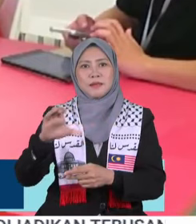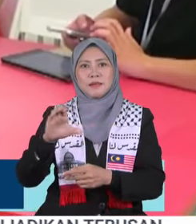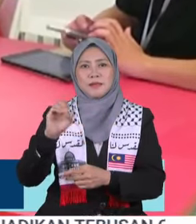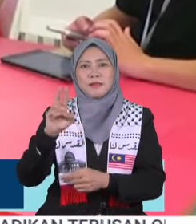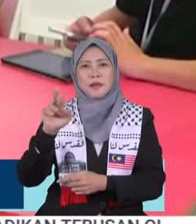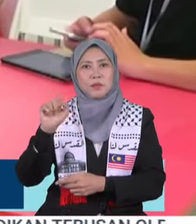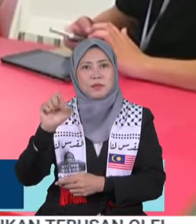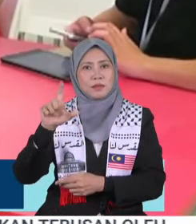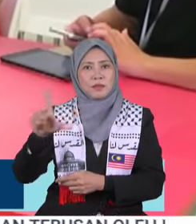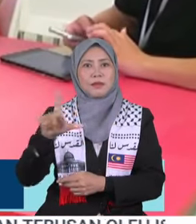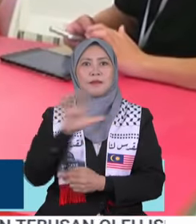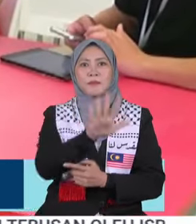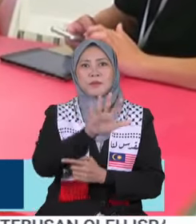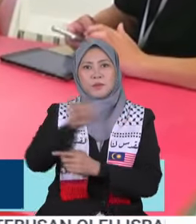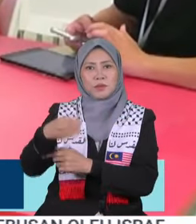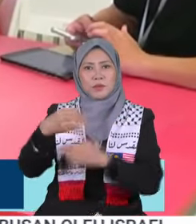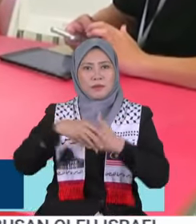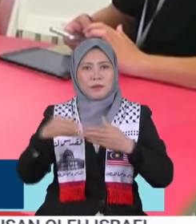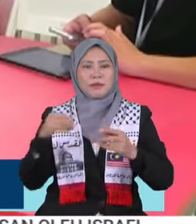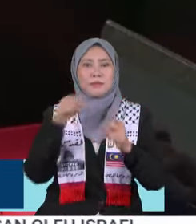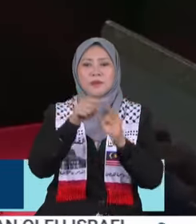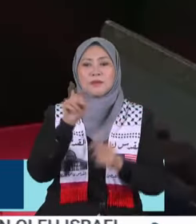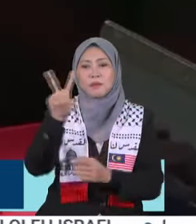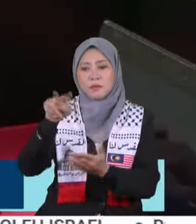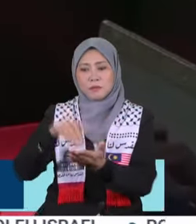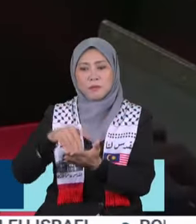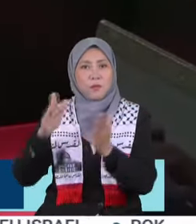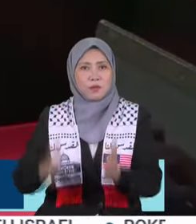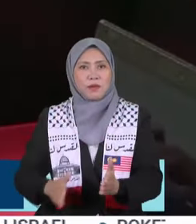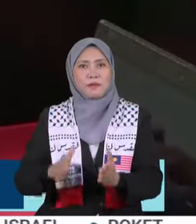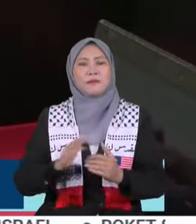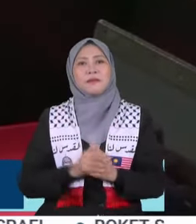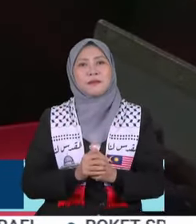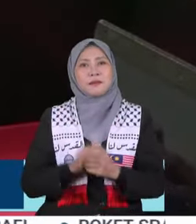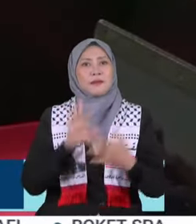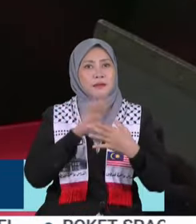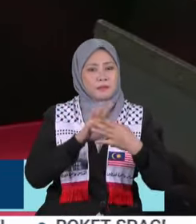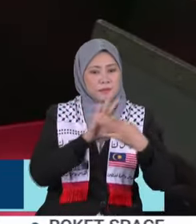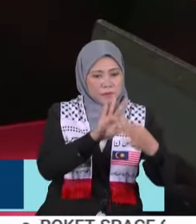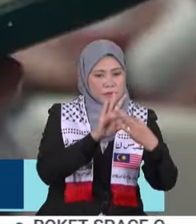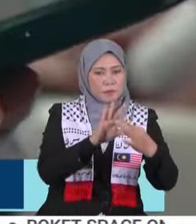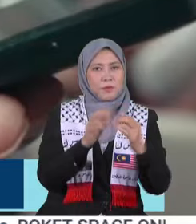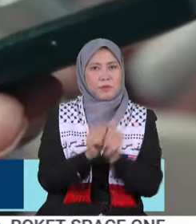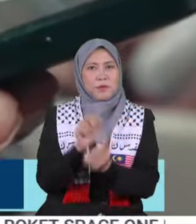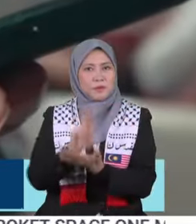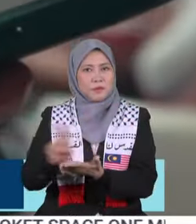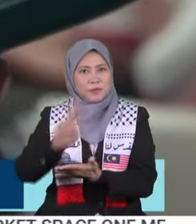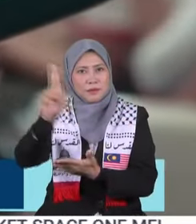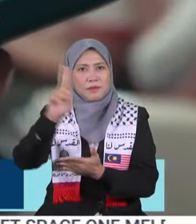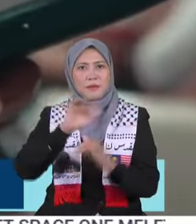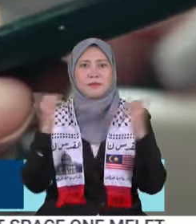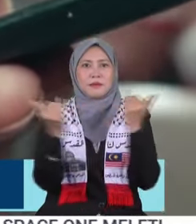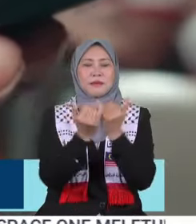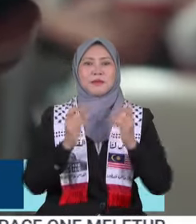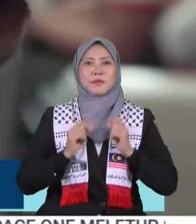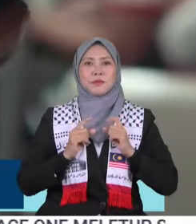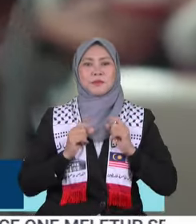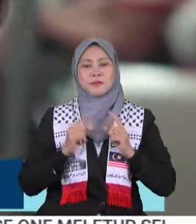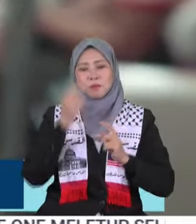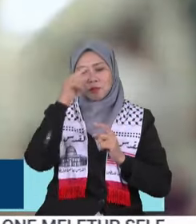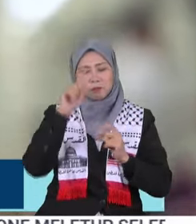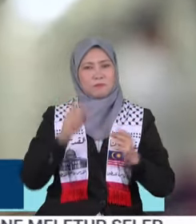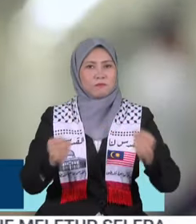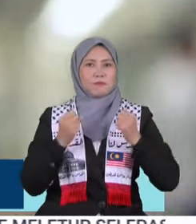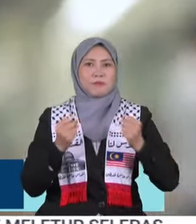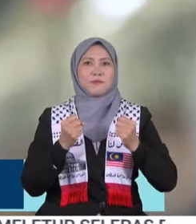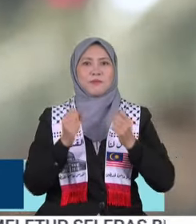Council sebanyak RM5 juta kepada 2,000 orang. Pihaknya juga akan bekerjasama dengan universiti dan syarikat swasta dalam